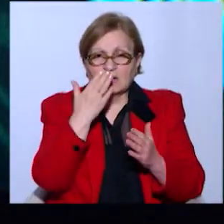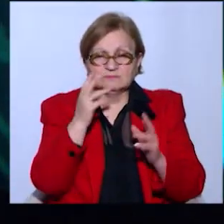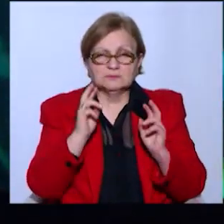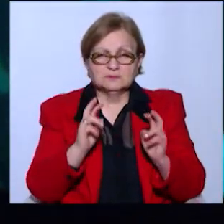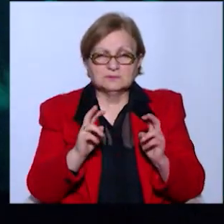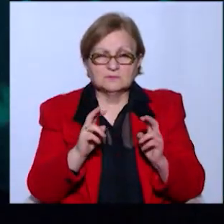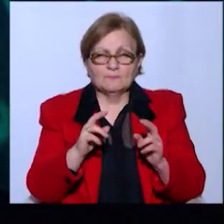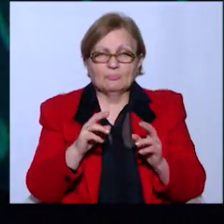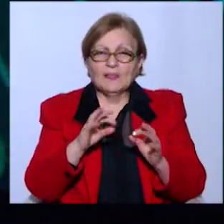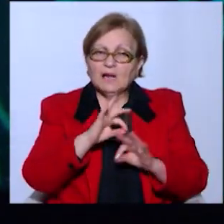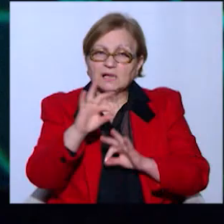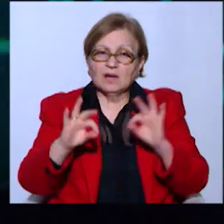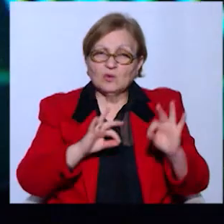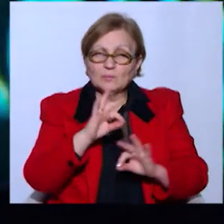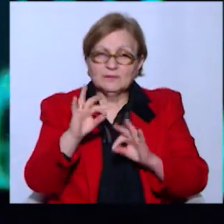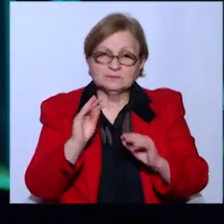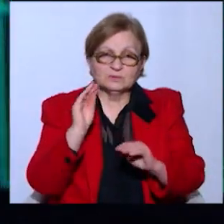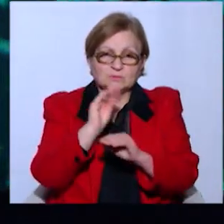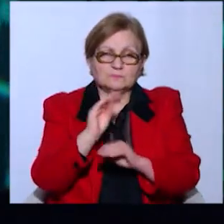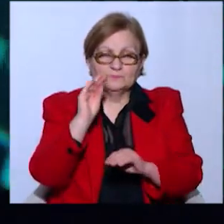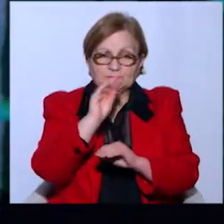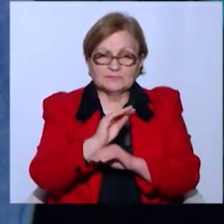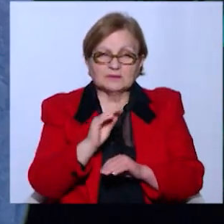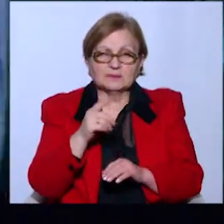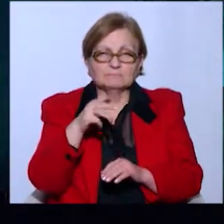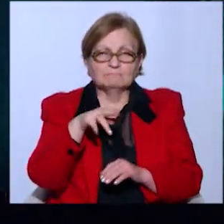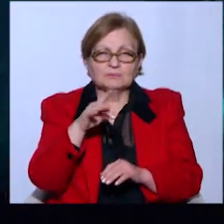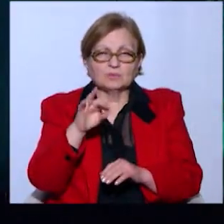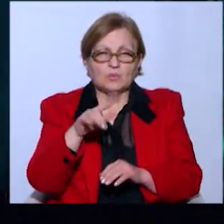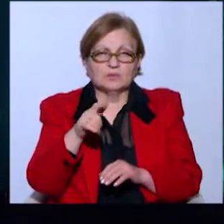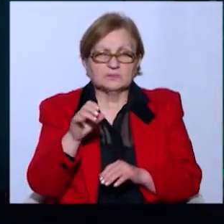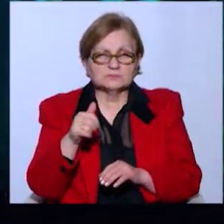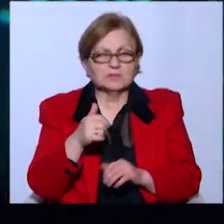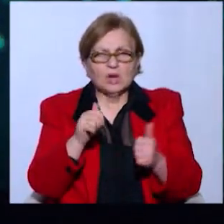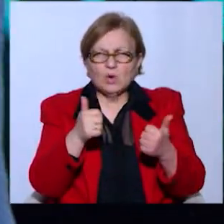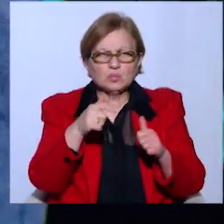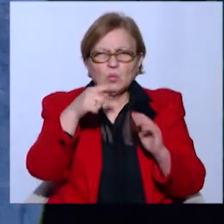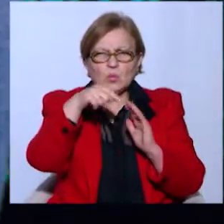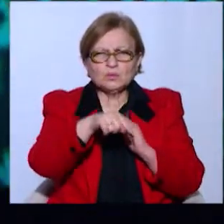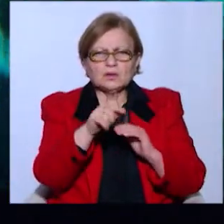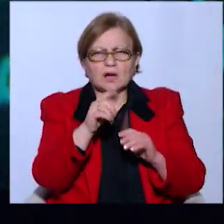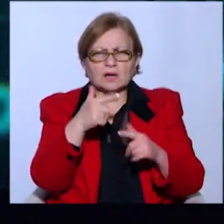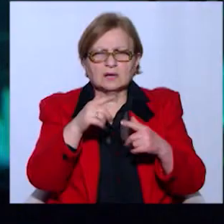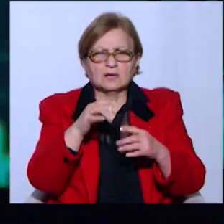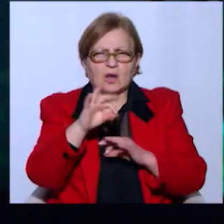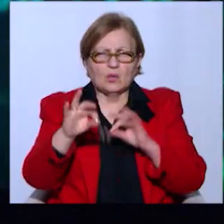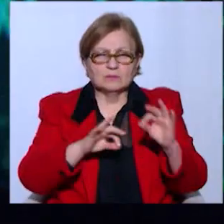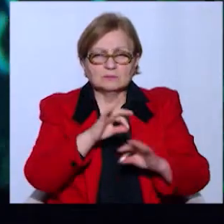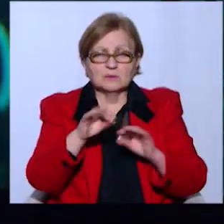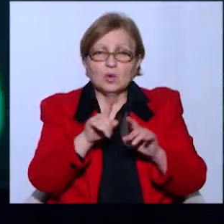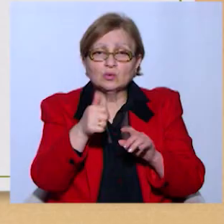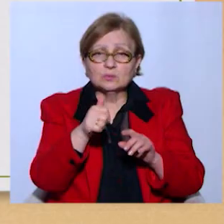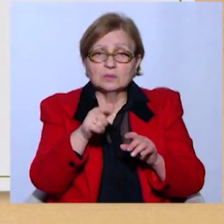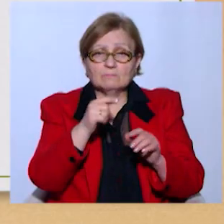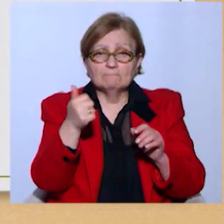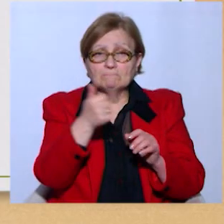თემაა გეომეტრიული პროგრესია. მოდით პირველ რიგში გავიცნოთ, როგორი მიმდევრობა არის გეომეტრიული პროგრესია. ისეთ რიცხვით მიმდევრობას,